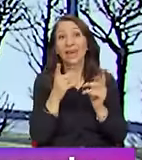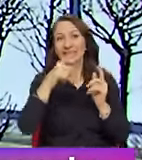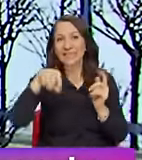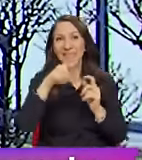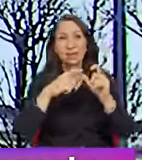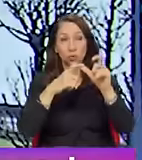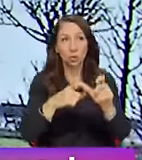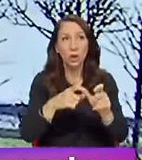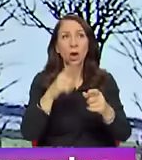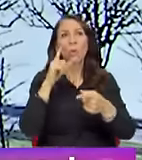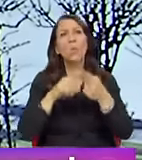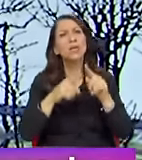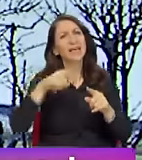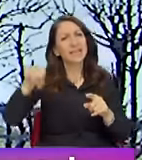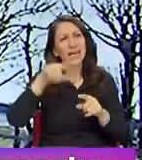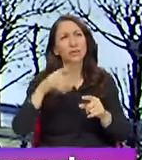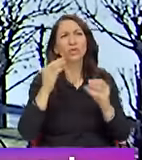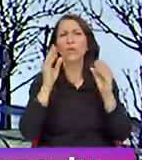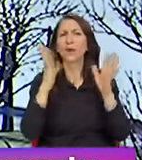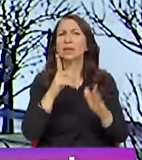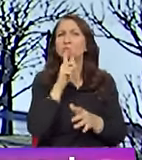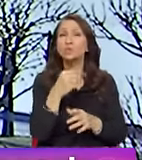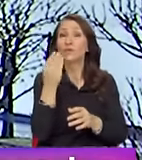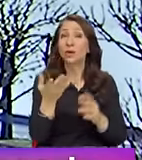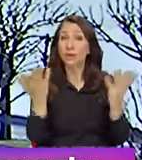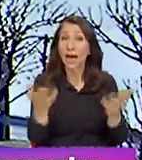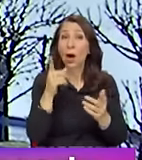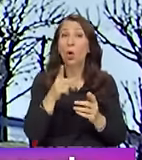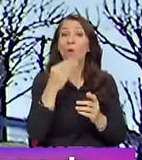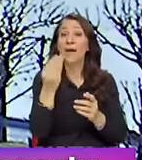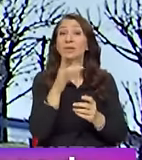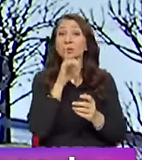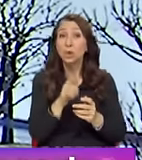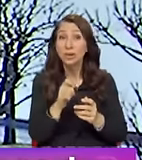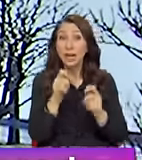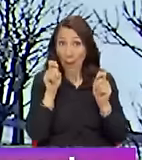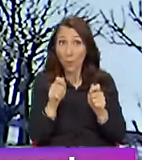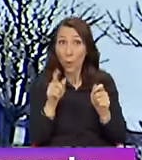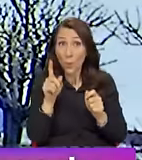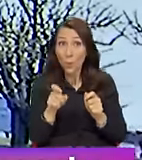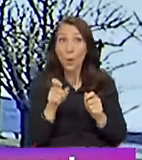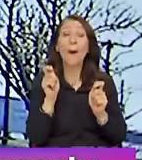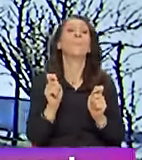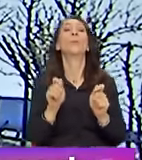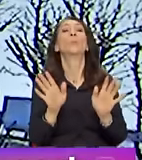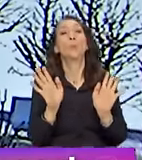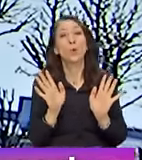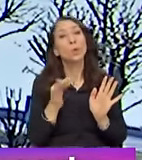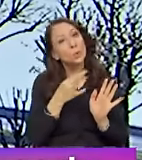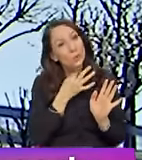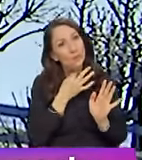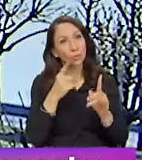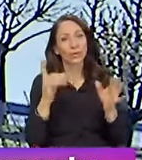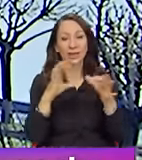sizlere bu soru. Siyasetçiler pek çok söz veriyor da o verdikleri sözleri yerine getiriyorlar mı, getirmiyorlar mı? Lütfen